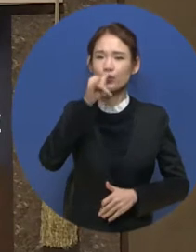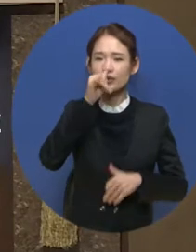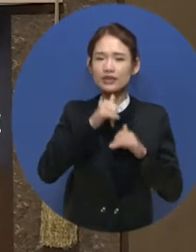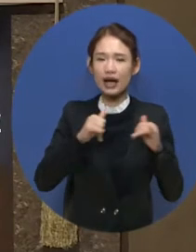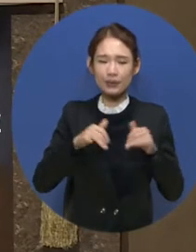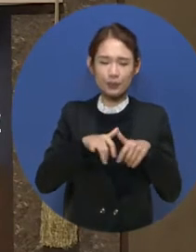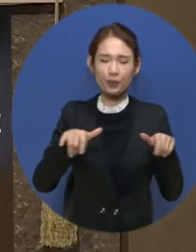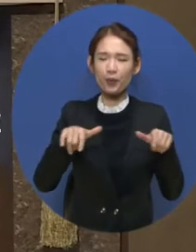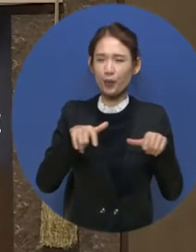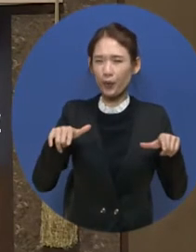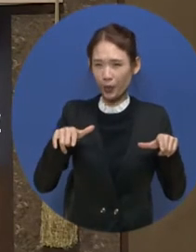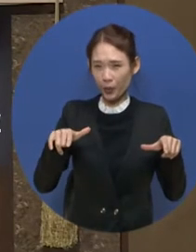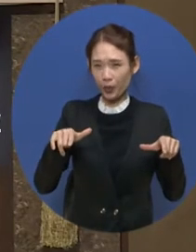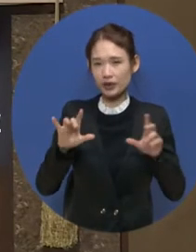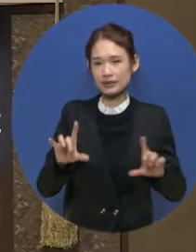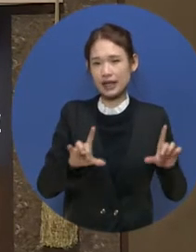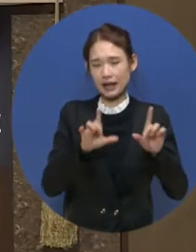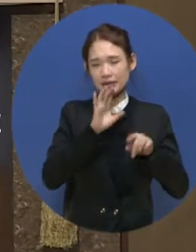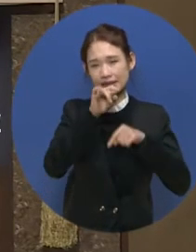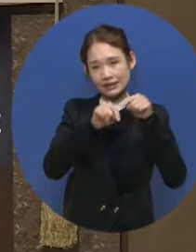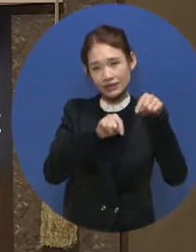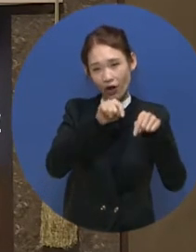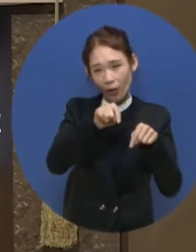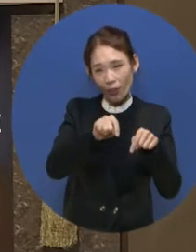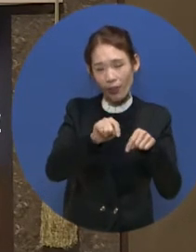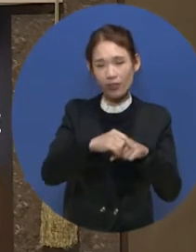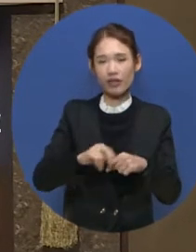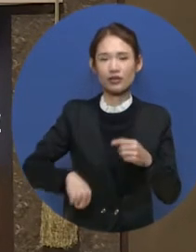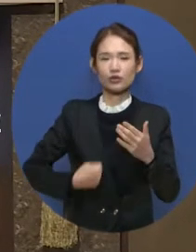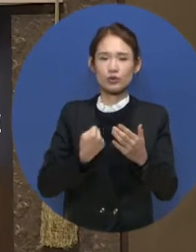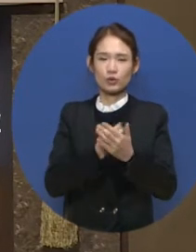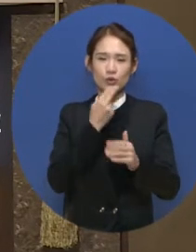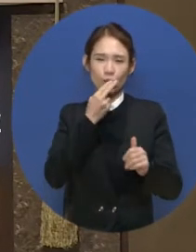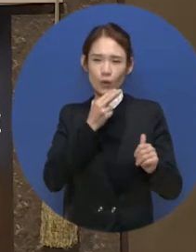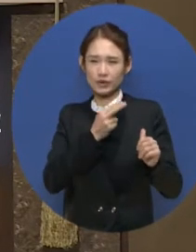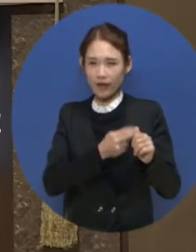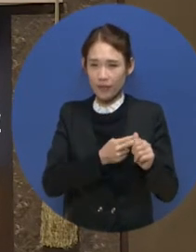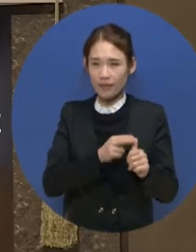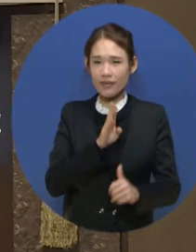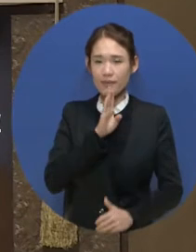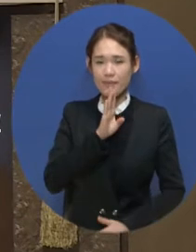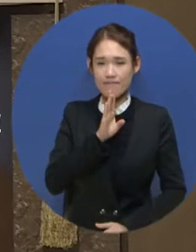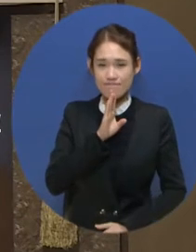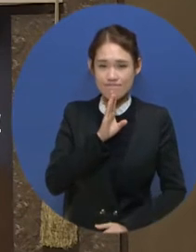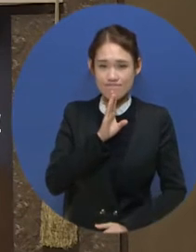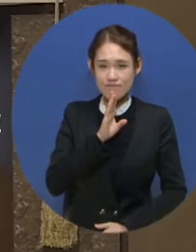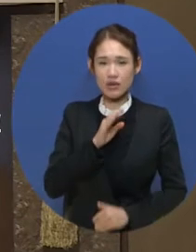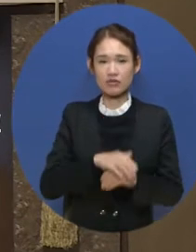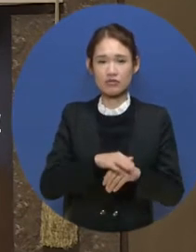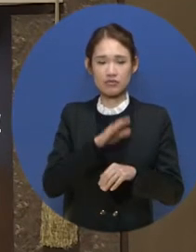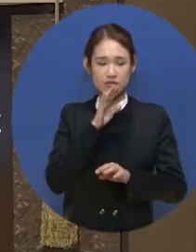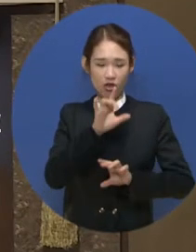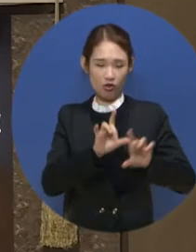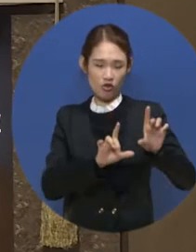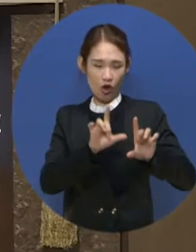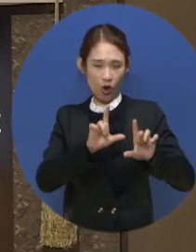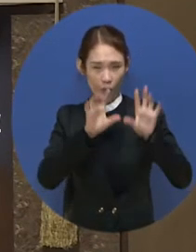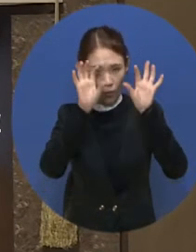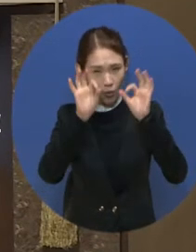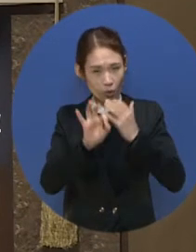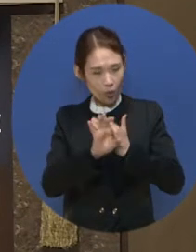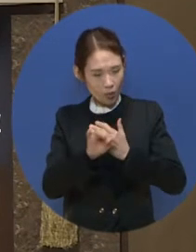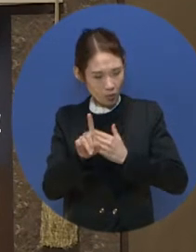실현한다는 거가 저희로 쓴 게 이제 도전적 1 수가 있습니다 그래서 사실 지금 현실적인 걸